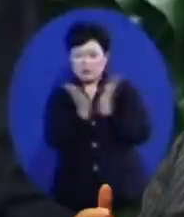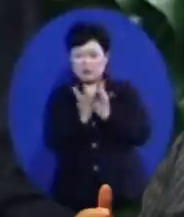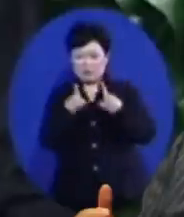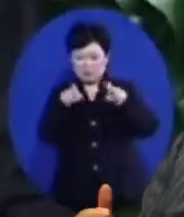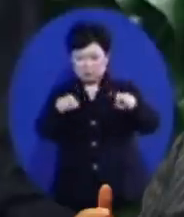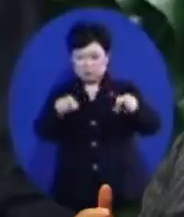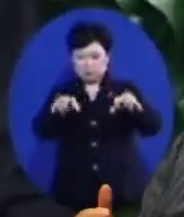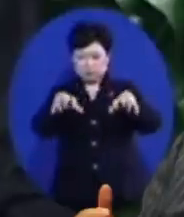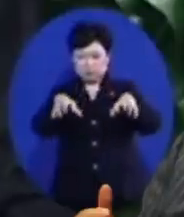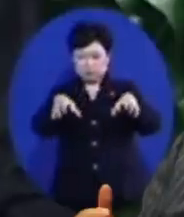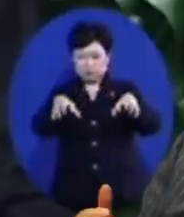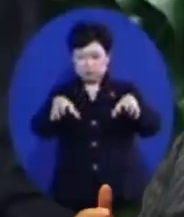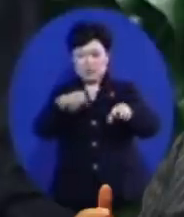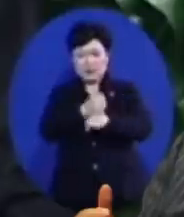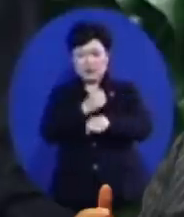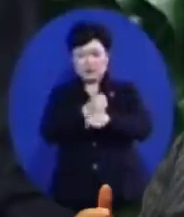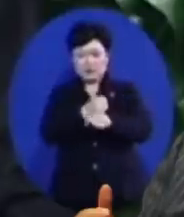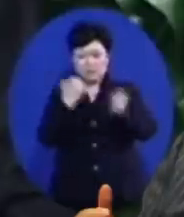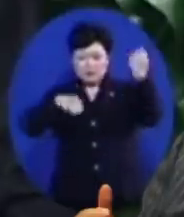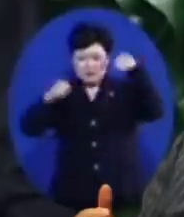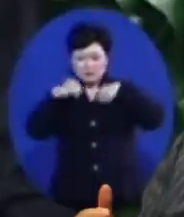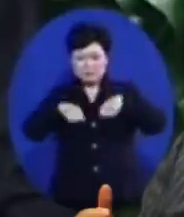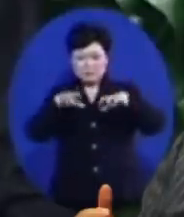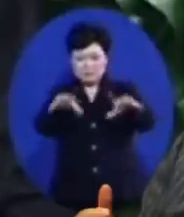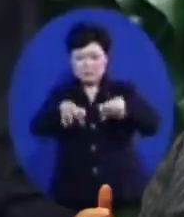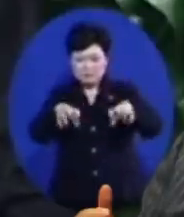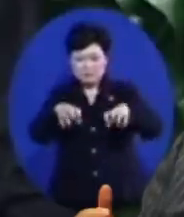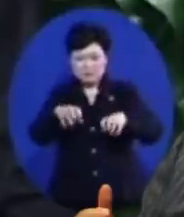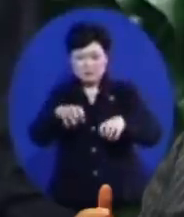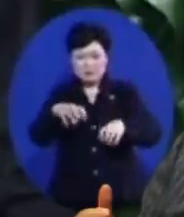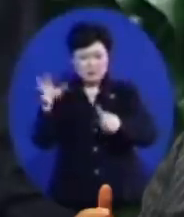가지고서 짐승을 움켜 잡을 수가 없습니다.